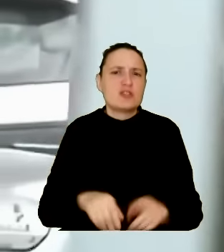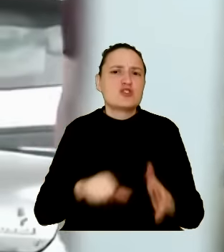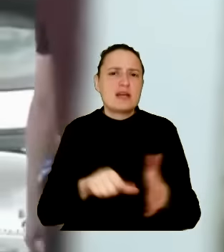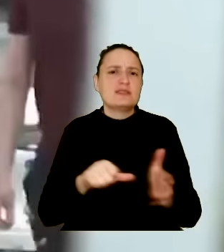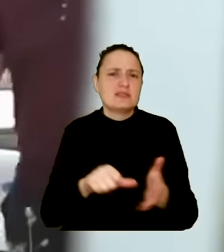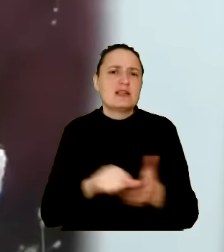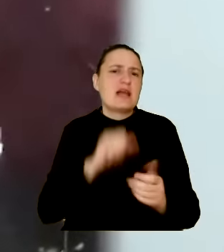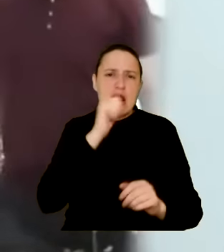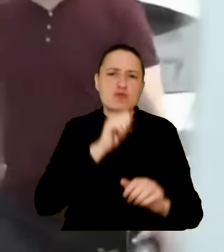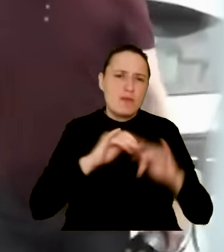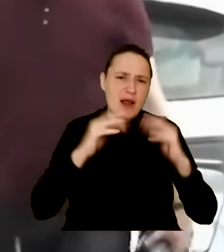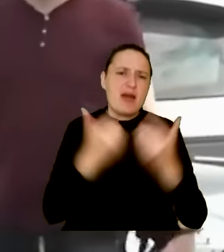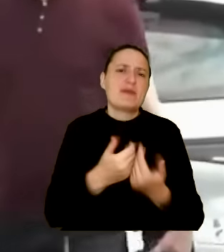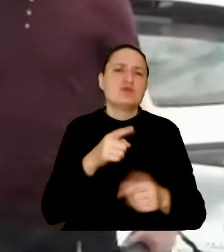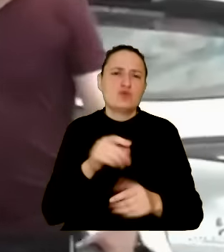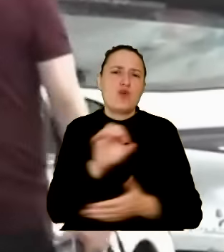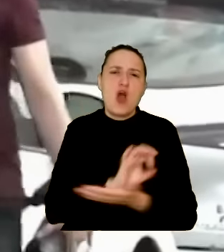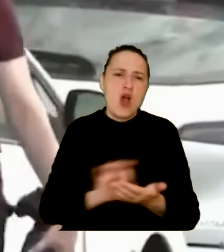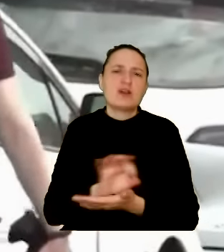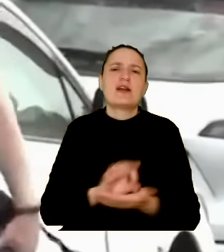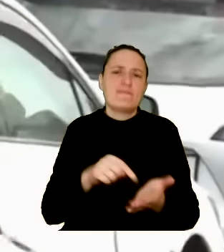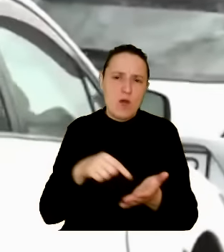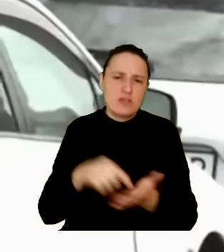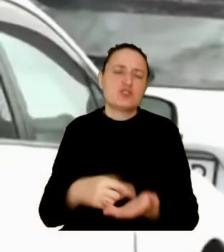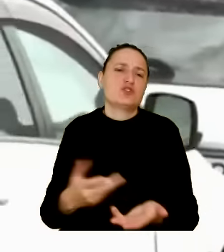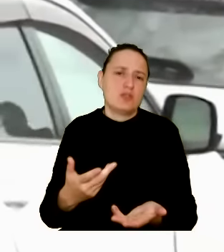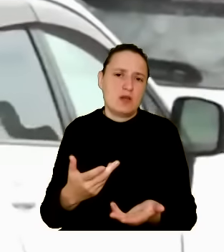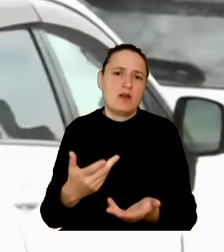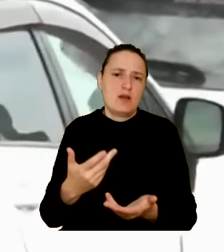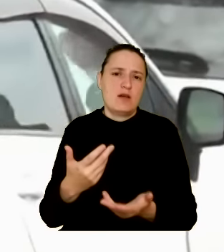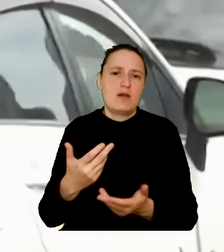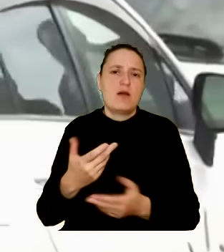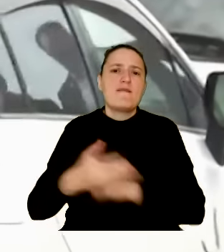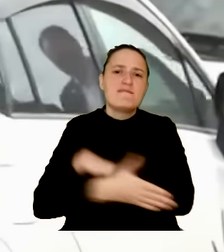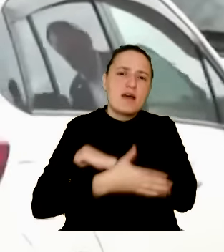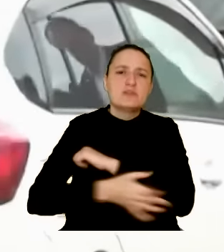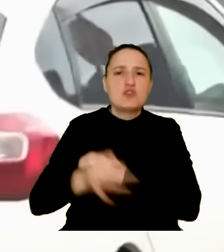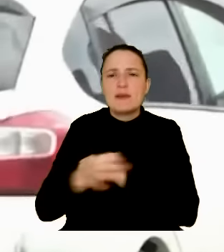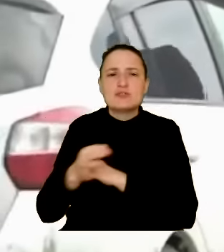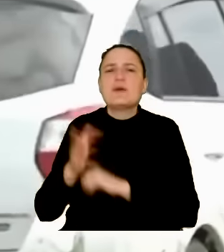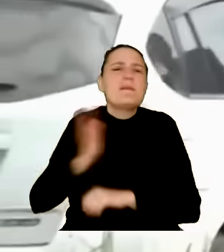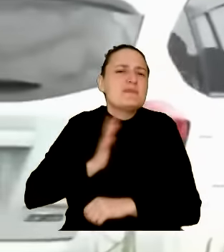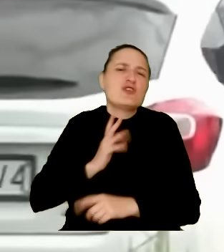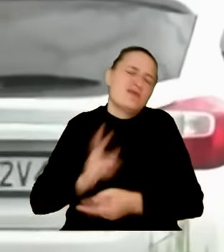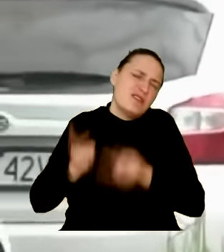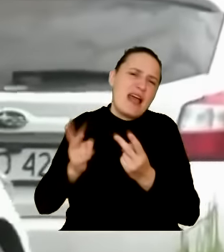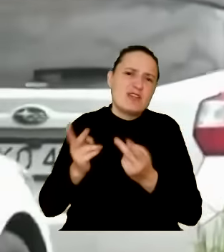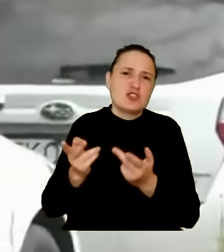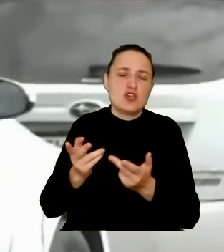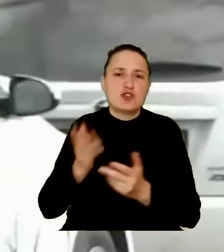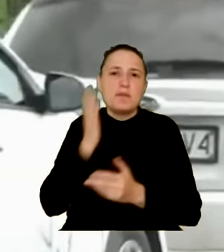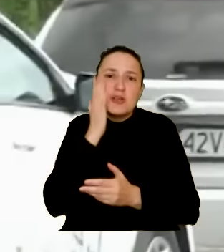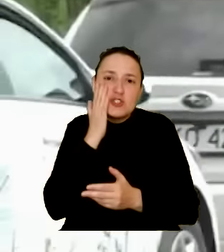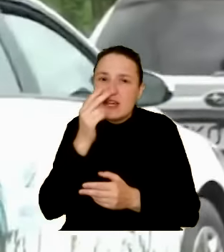Prawa i Sprawiedliwości z tego okręgu ziemi podlaskiej, warmińsko-mazurskiej. Dla mnie kwestia bezpieczeństwa jest kwestią priorytetową. Jeśli mieszkańcy mi zaufają, mogą mieć